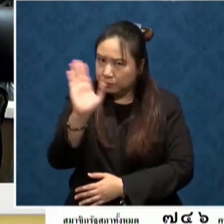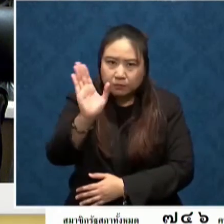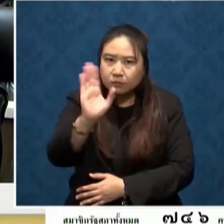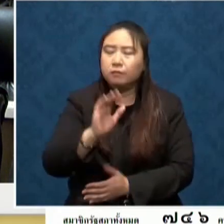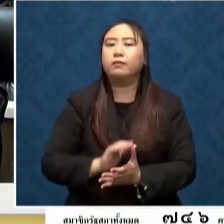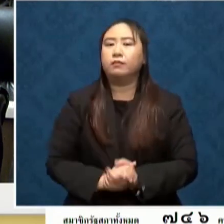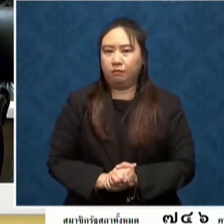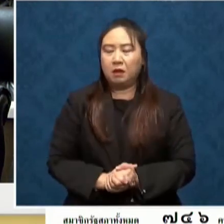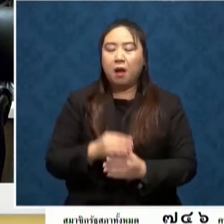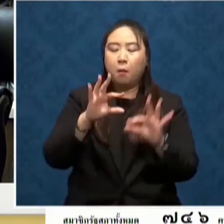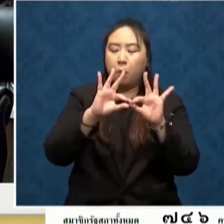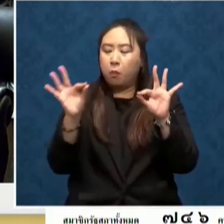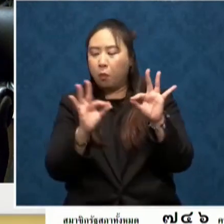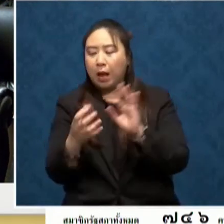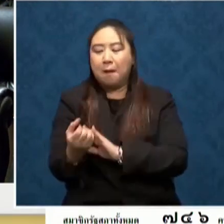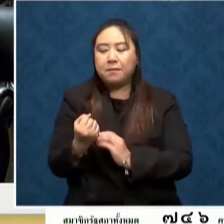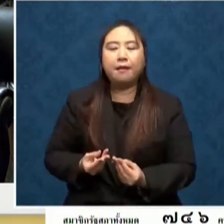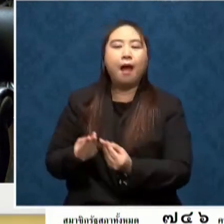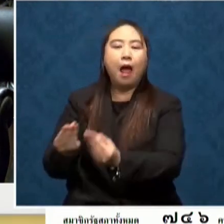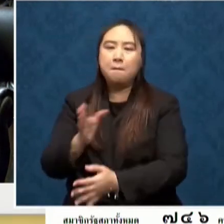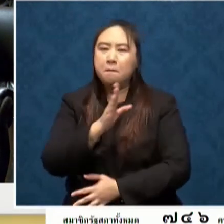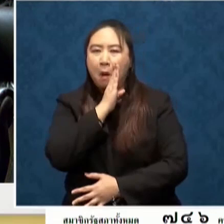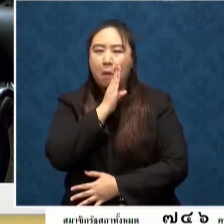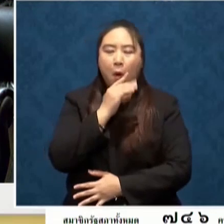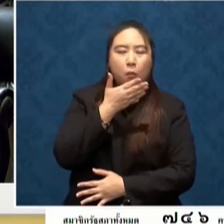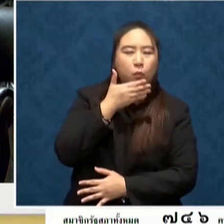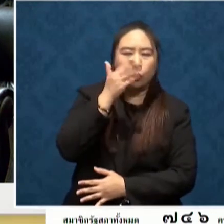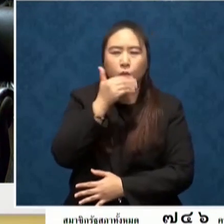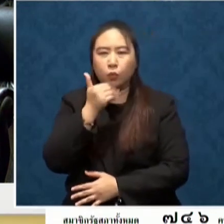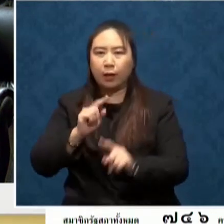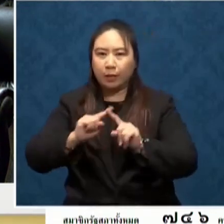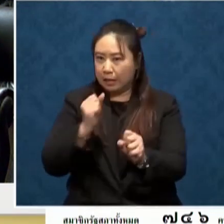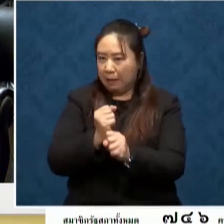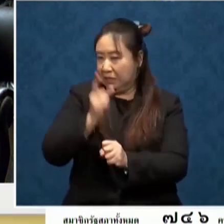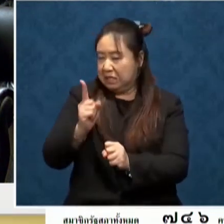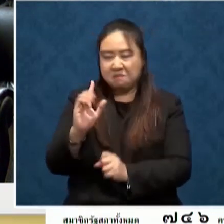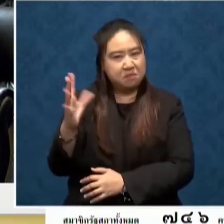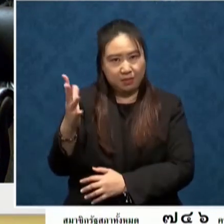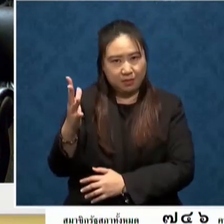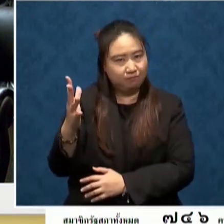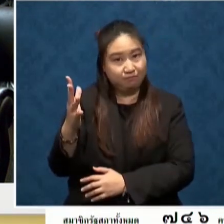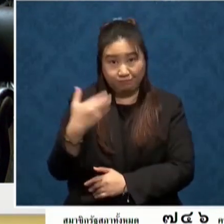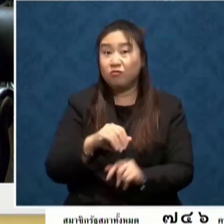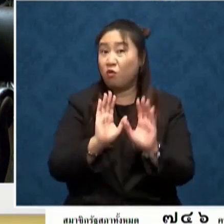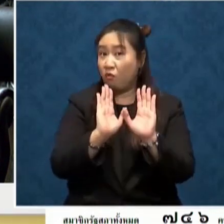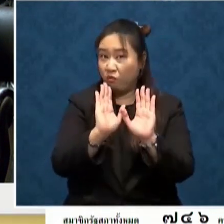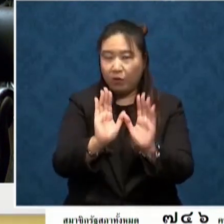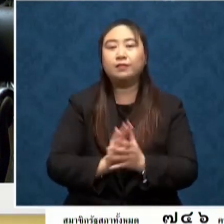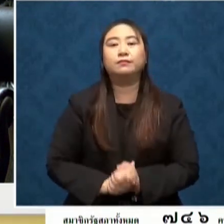เป็นแบบปรรอมแบบปรรอม ที่ฟังและดูดีแต่ไม่จริงจในกามปฏิบัท ฝากไ้นี้นะคะ